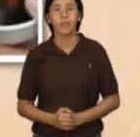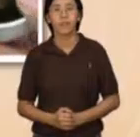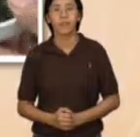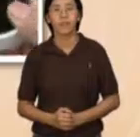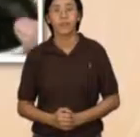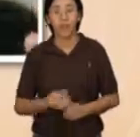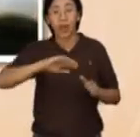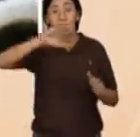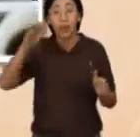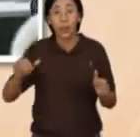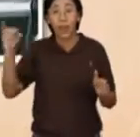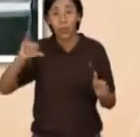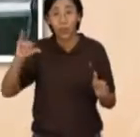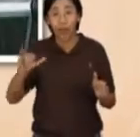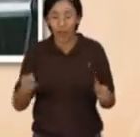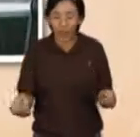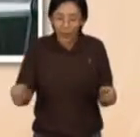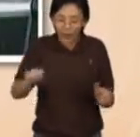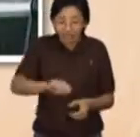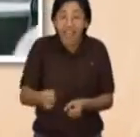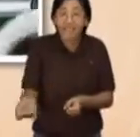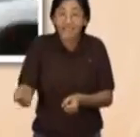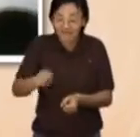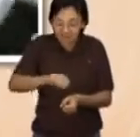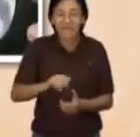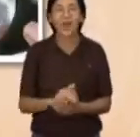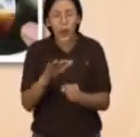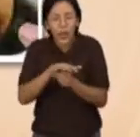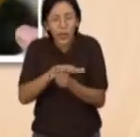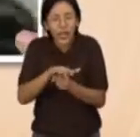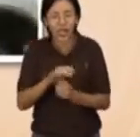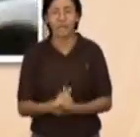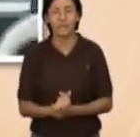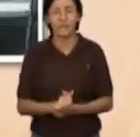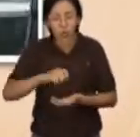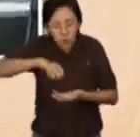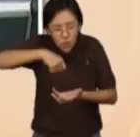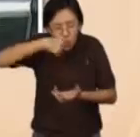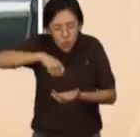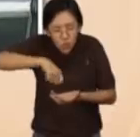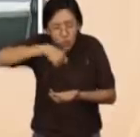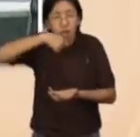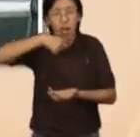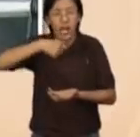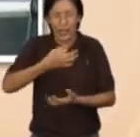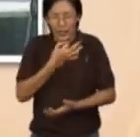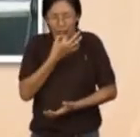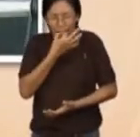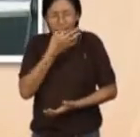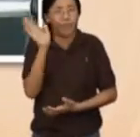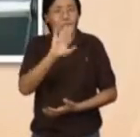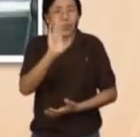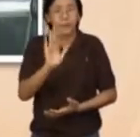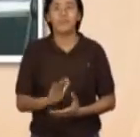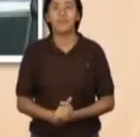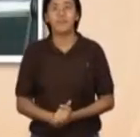ฮะใส่ซีอิ๊วขาวนะครับ ซีอิ๊วขาวเยอะไหมคะ นิดหน่อยครับคือแกงจืดนี่เราไม่ให้เค็มนะพย